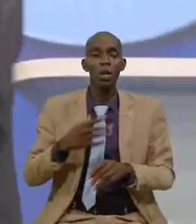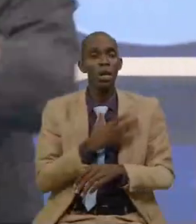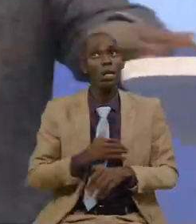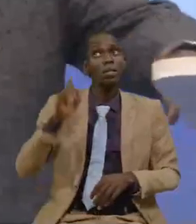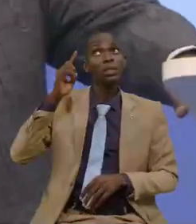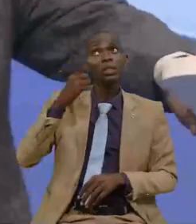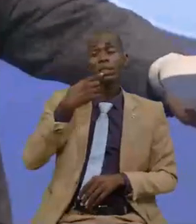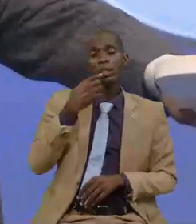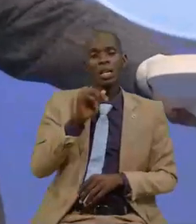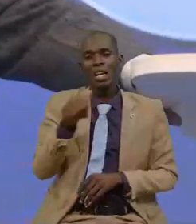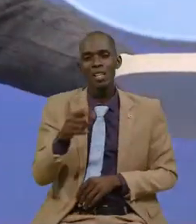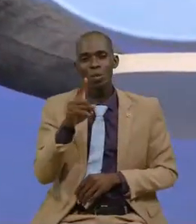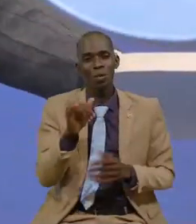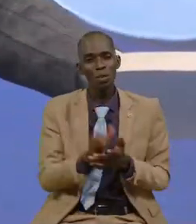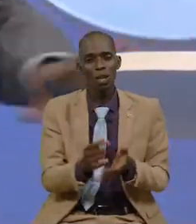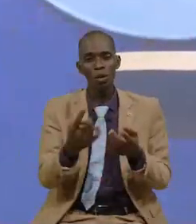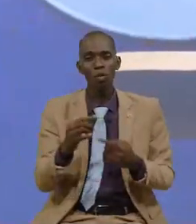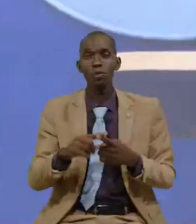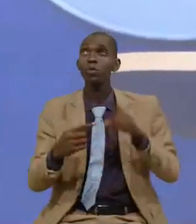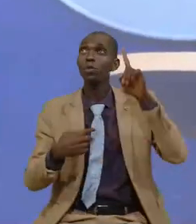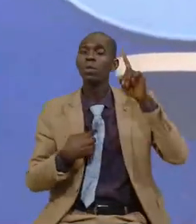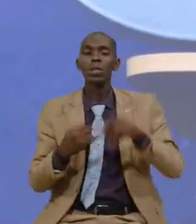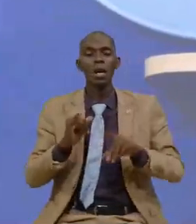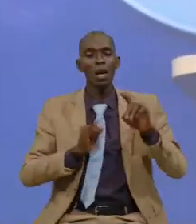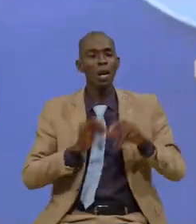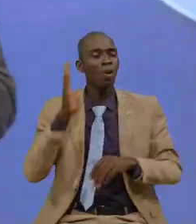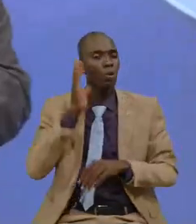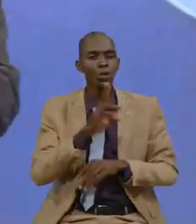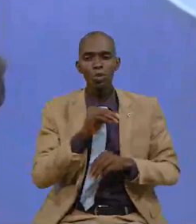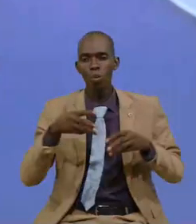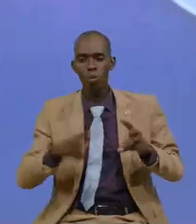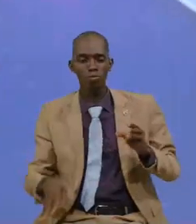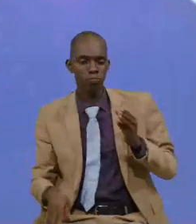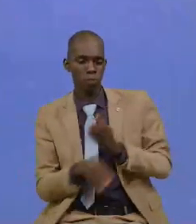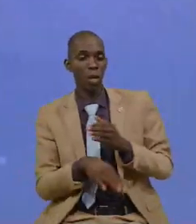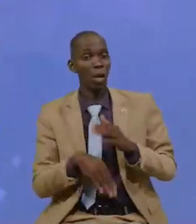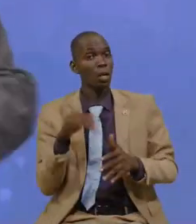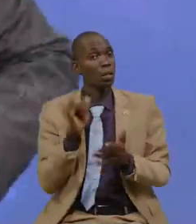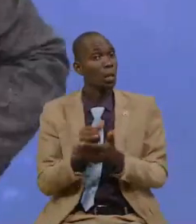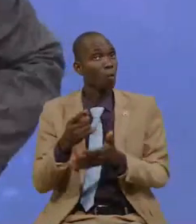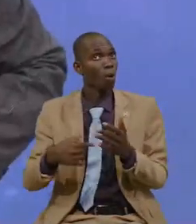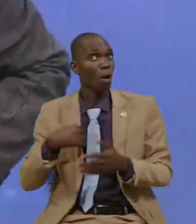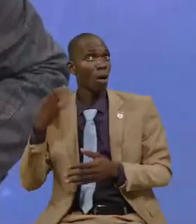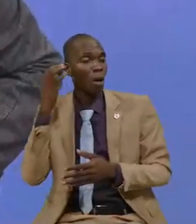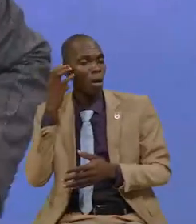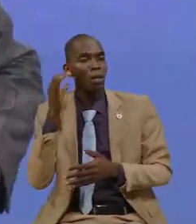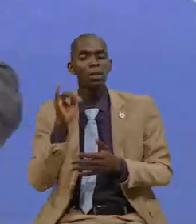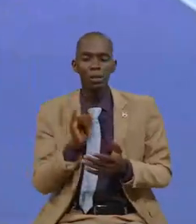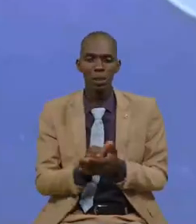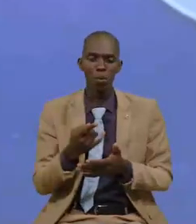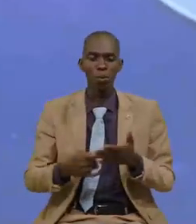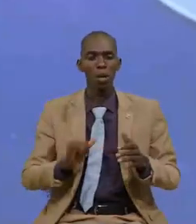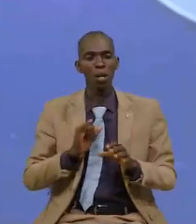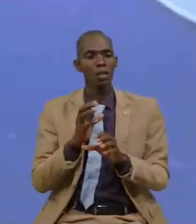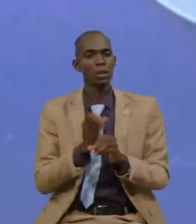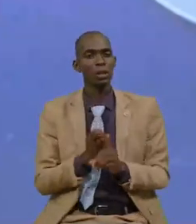dit, quiconque, il dit, je ne mettrai pas dehors celui qui vient à moi. C'est ce que j'ai entendu. Ce n'est pas le sentiment,